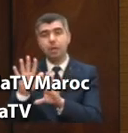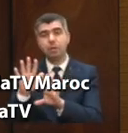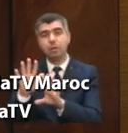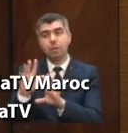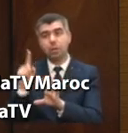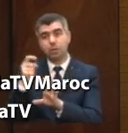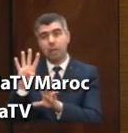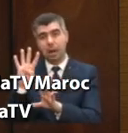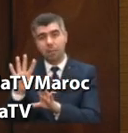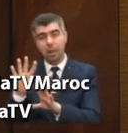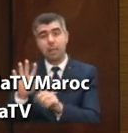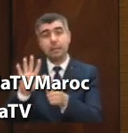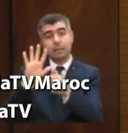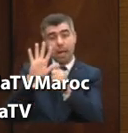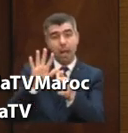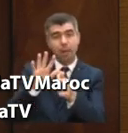2020 ما مجموعه